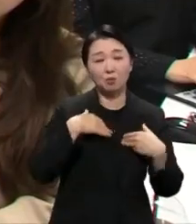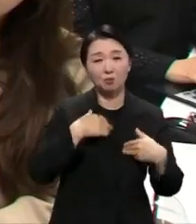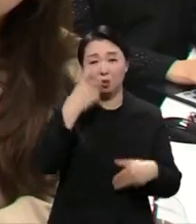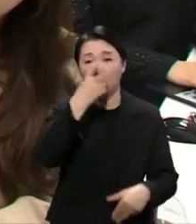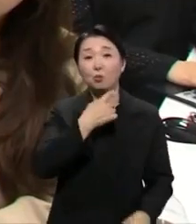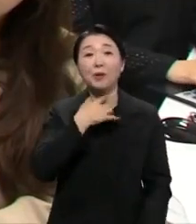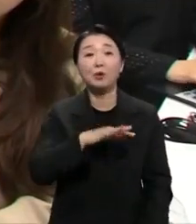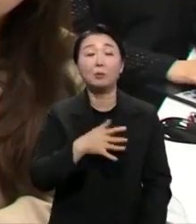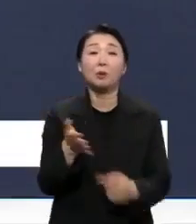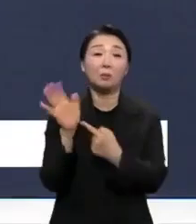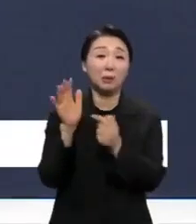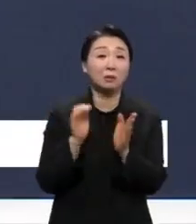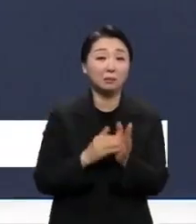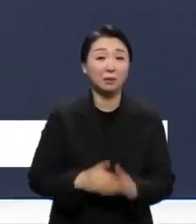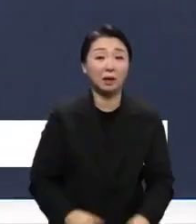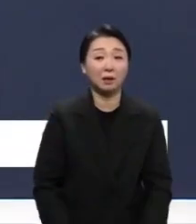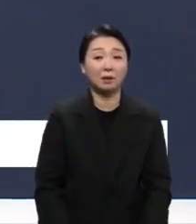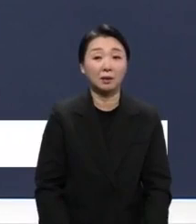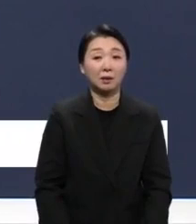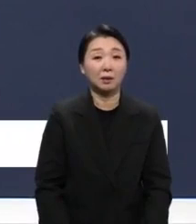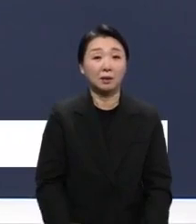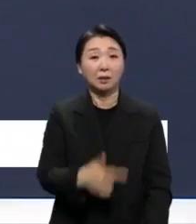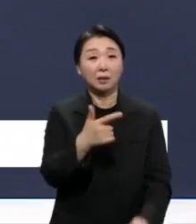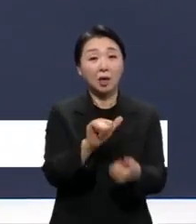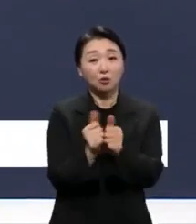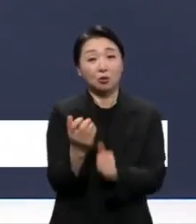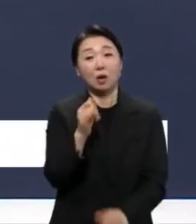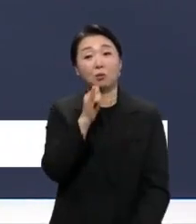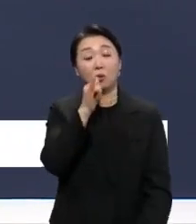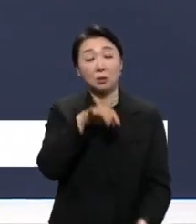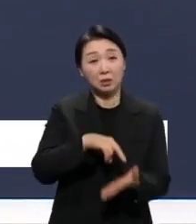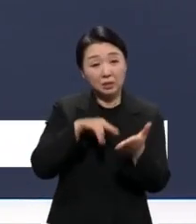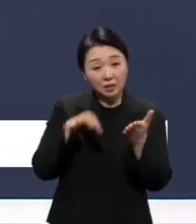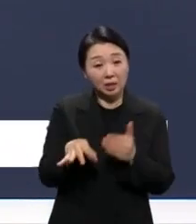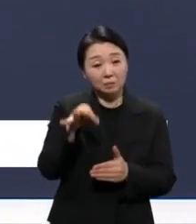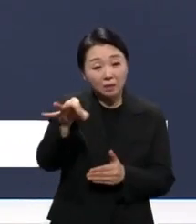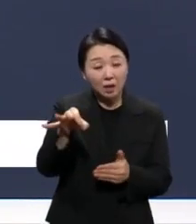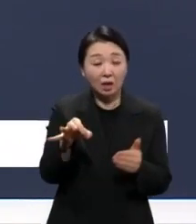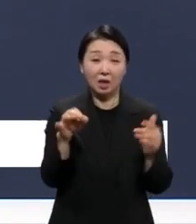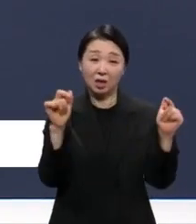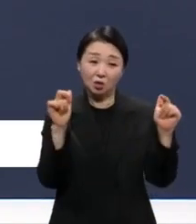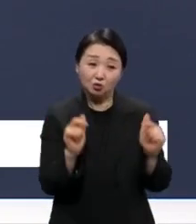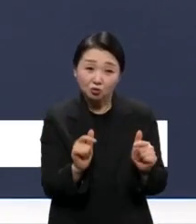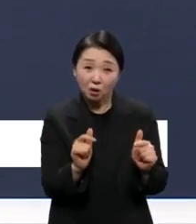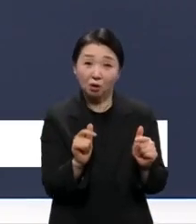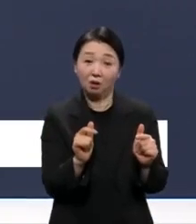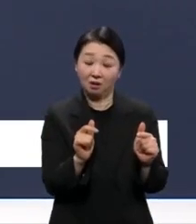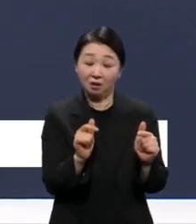밝혔지만 대주주 양도세 기준 완화와 관련해서 구체적으로